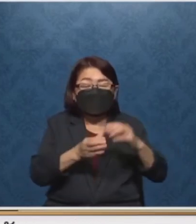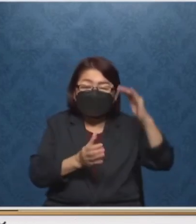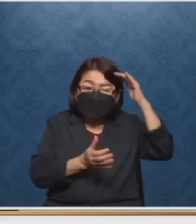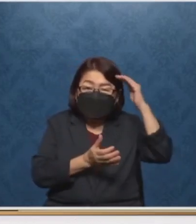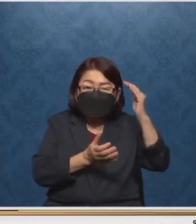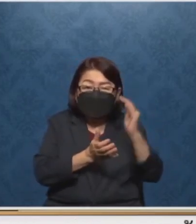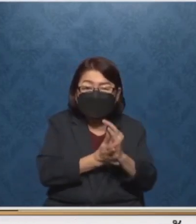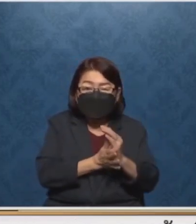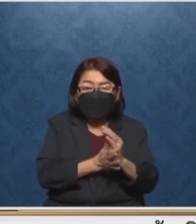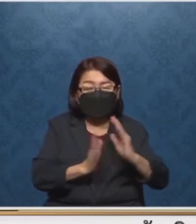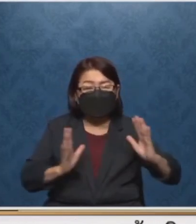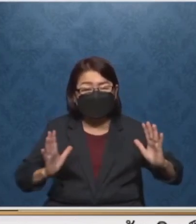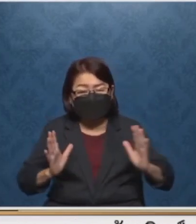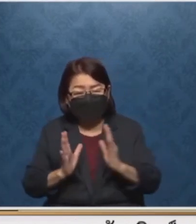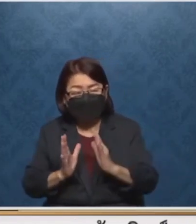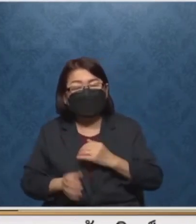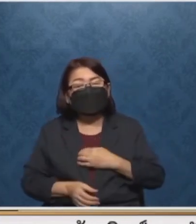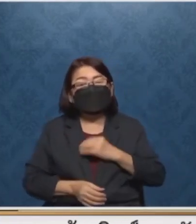การ